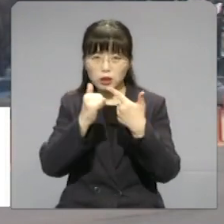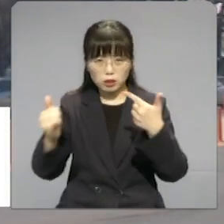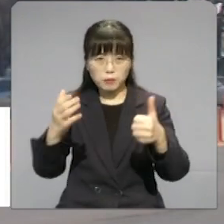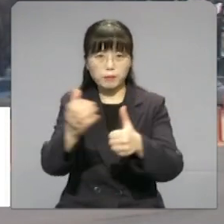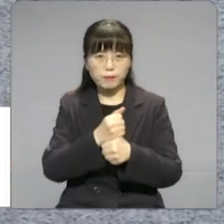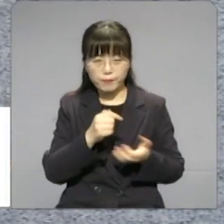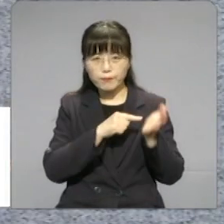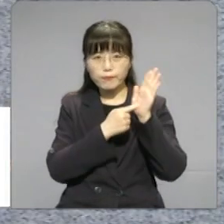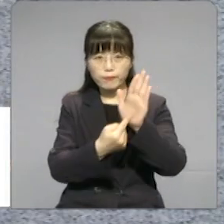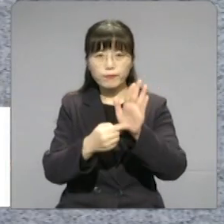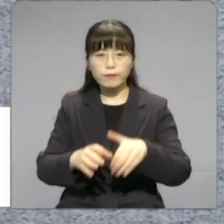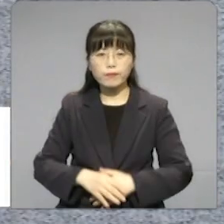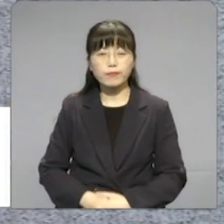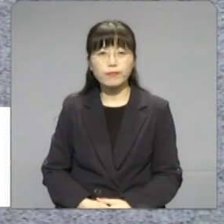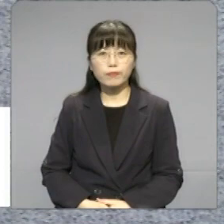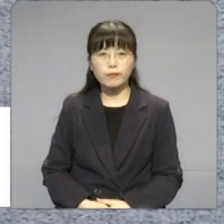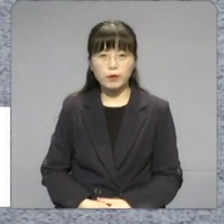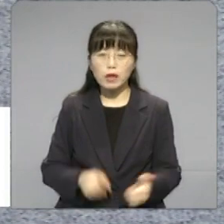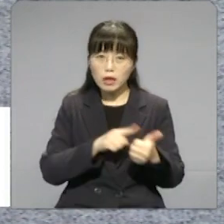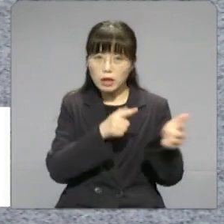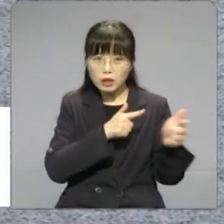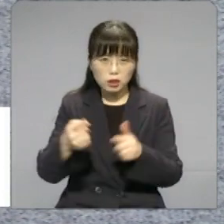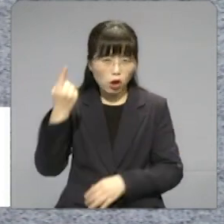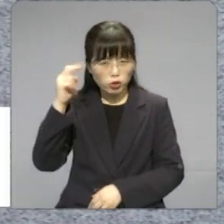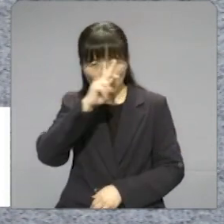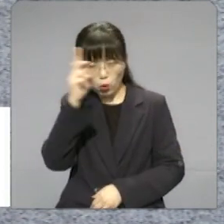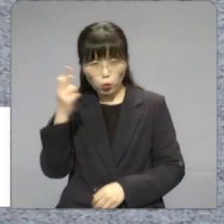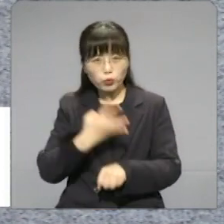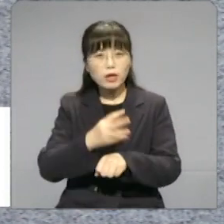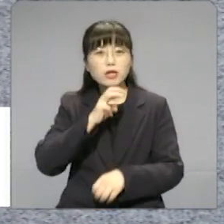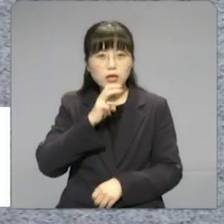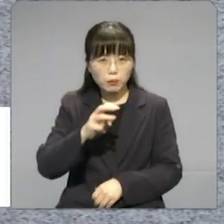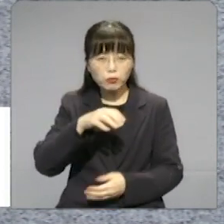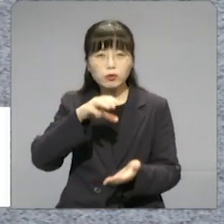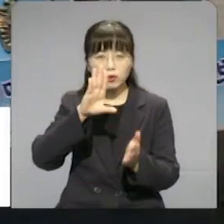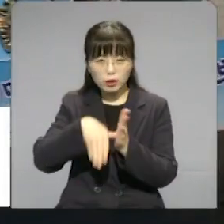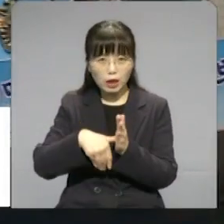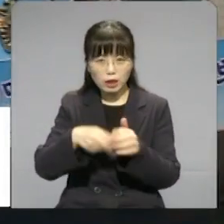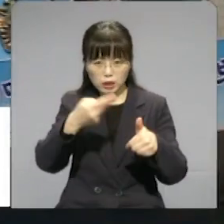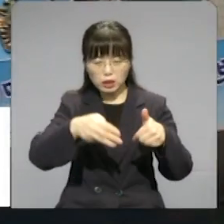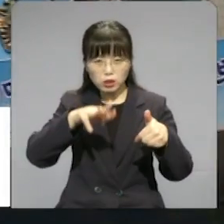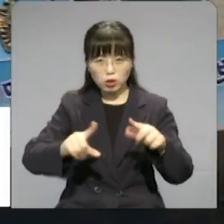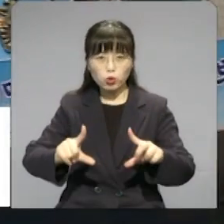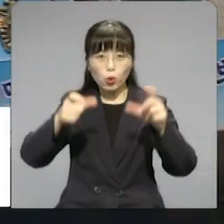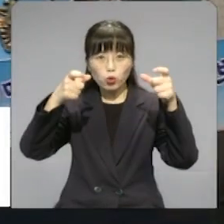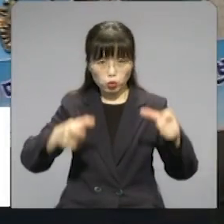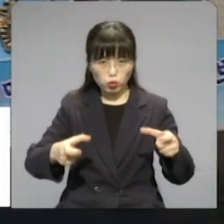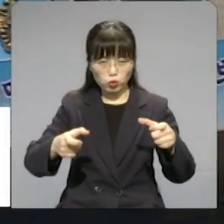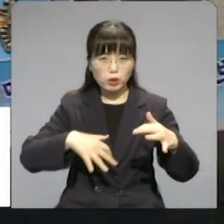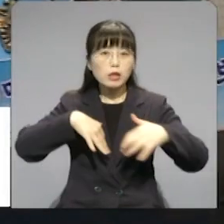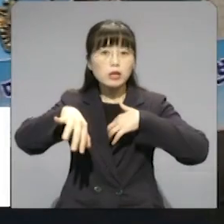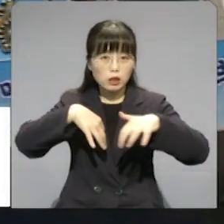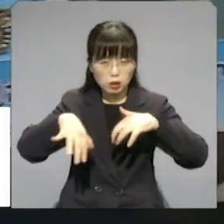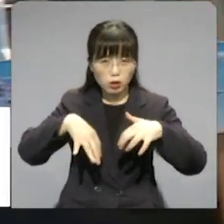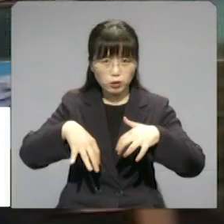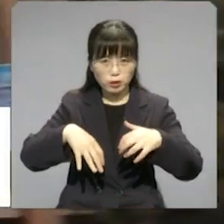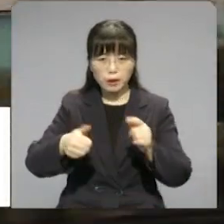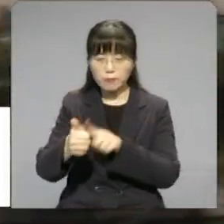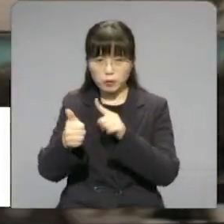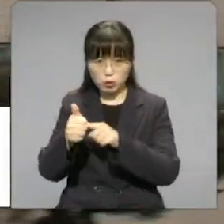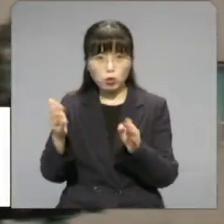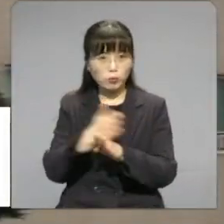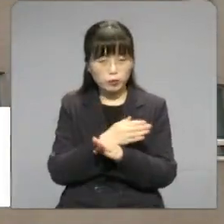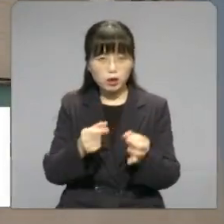검거했다고 밝혔습니다. A씨 등은 어제 오후 4시 30분쯤 인천시 동구 송림동 길거리에서